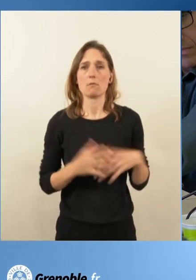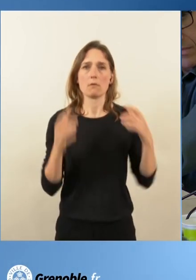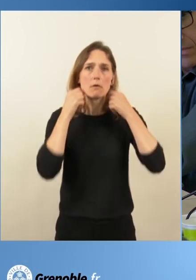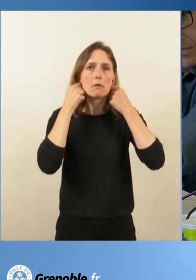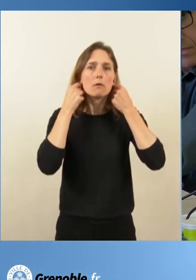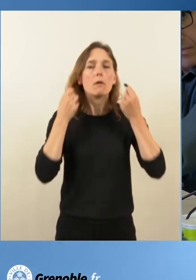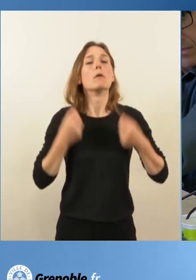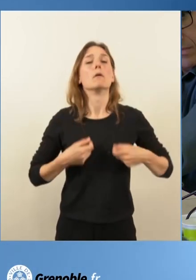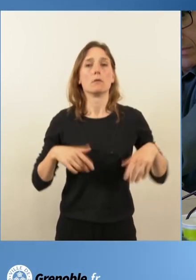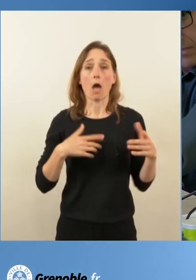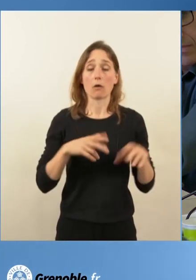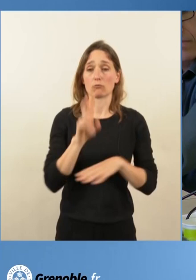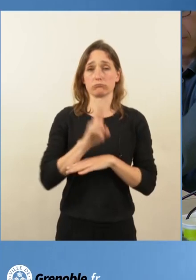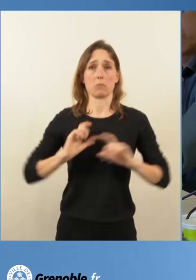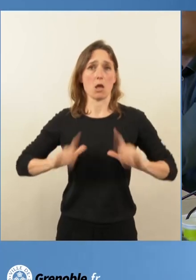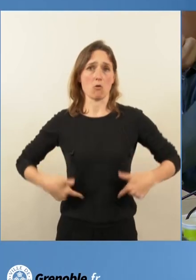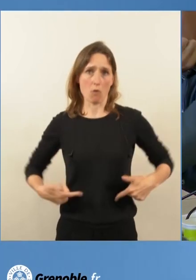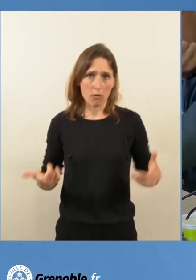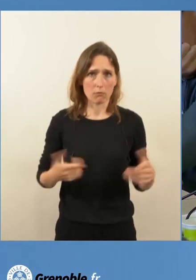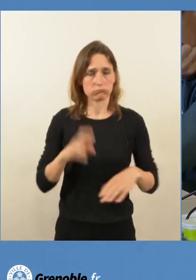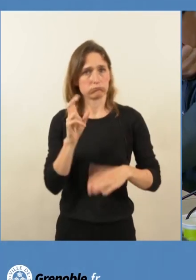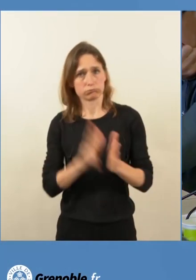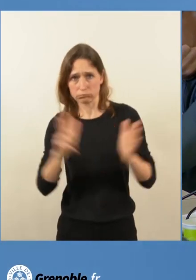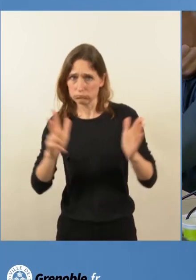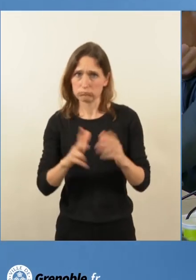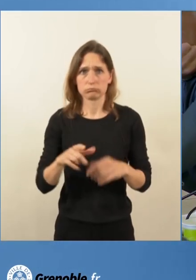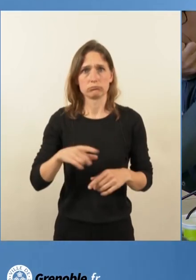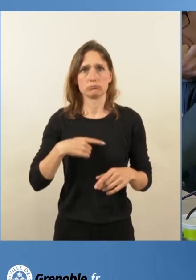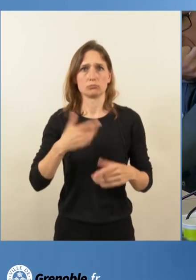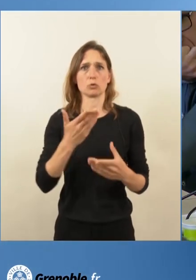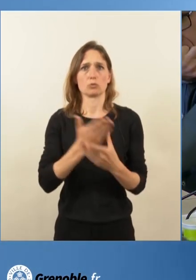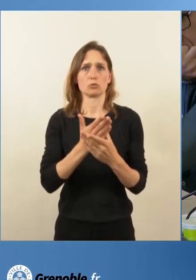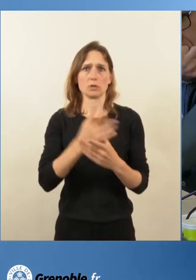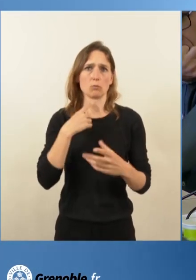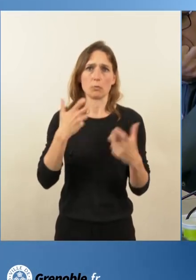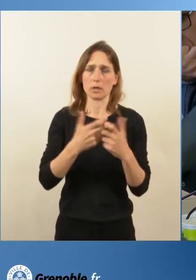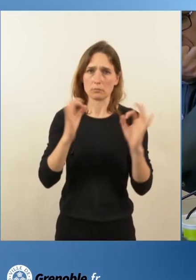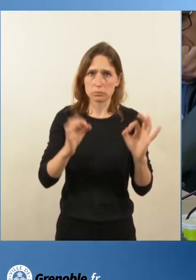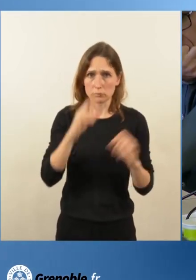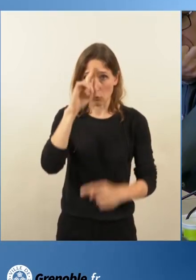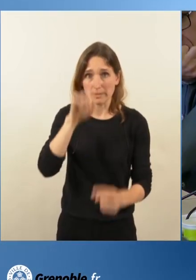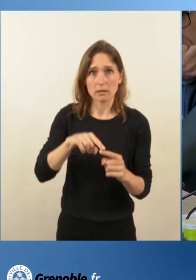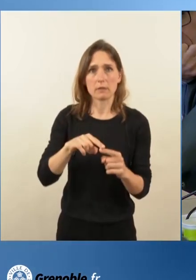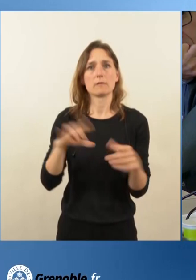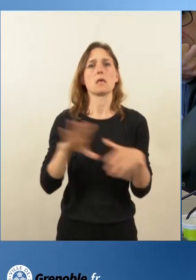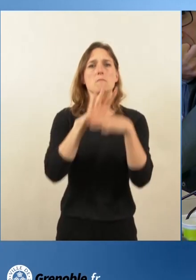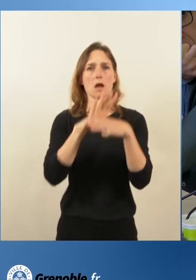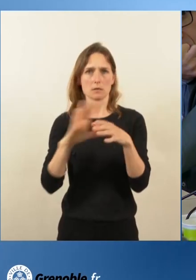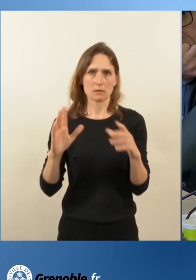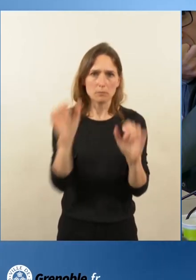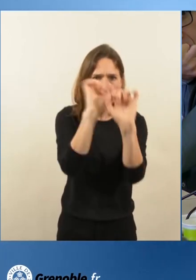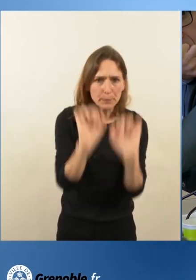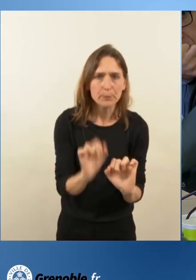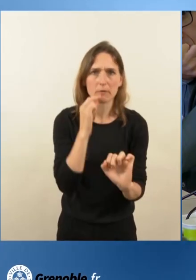à rayonnement régional le projet vise à renforcer l'accessibilité des enseignements du conservatoire et renouveler l'image de l'établissement le dynamiser